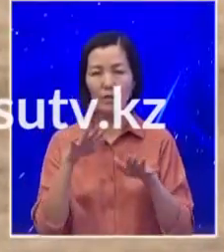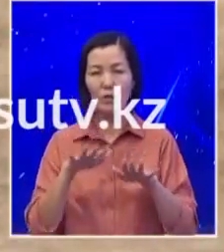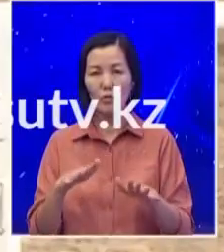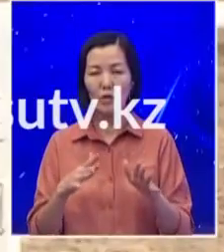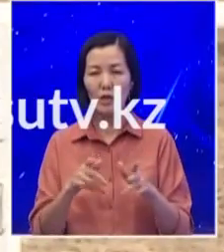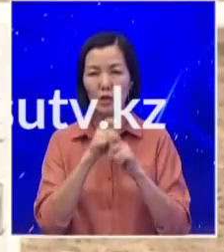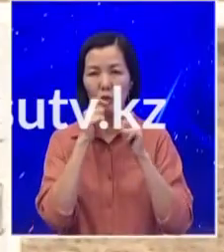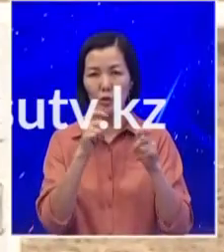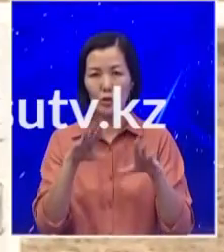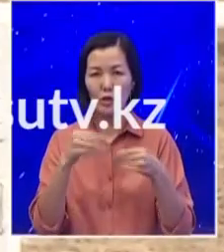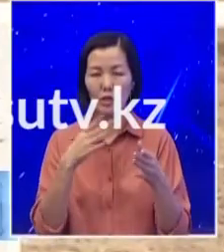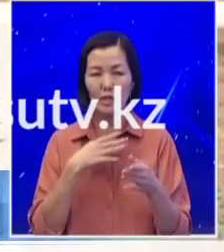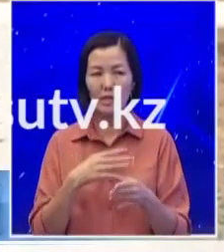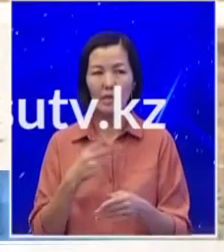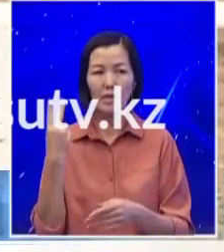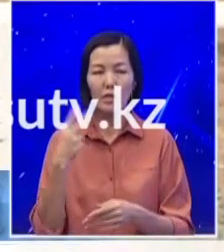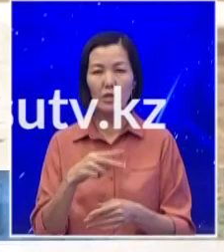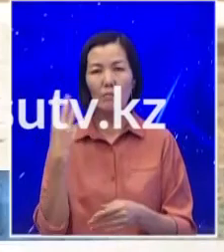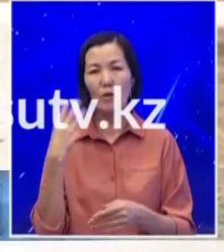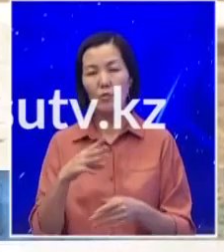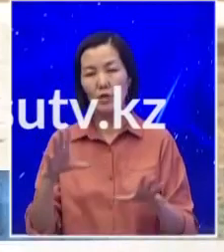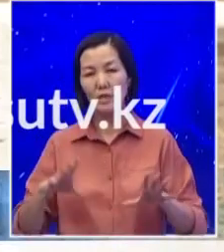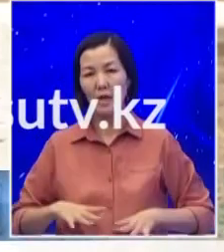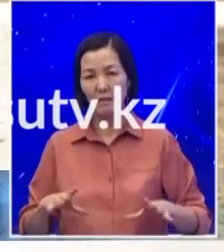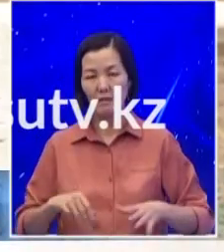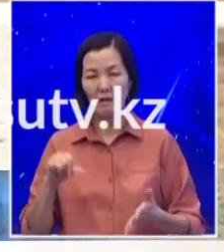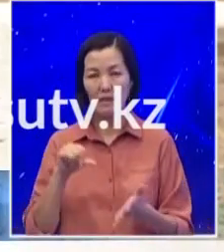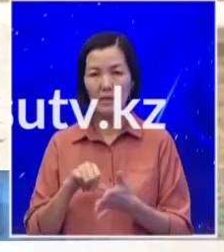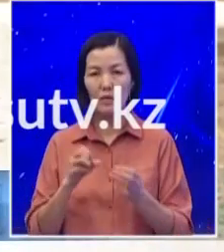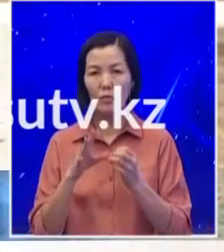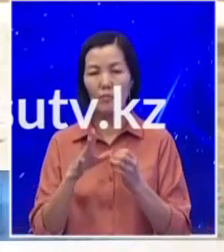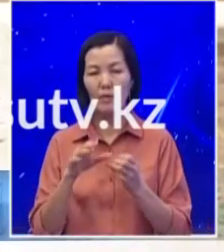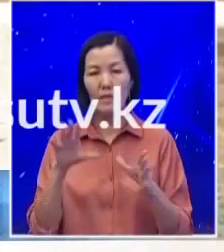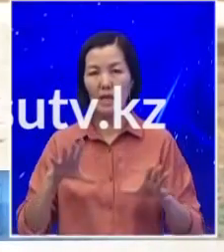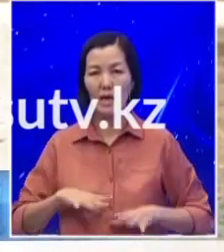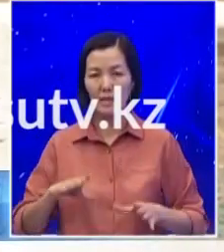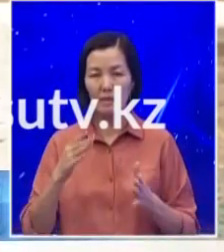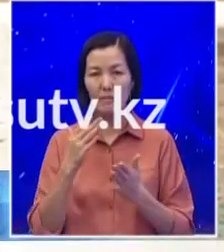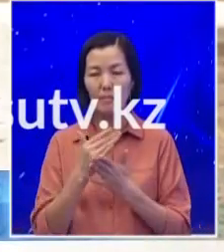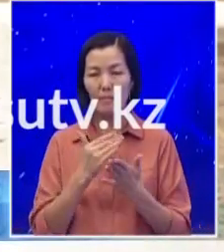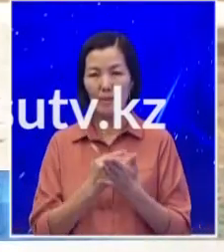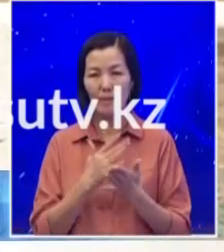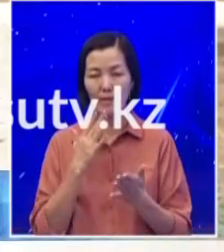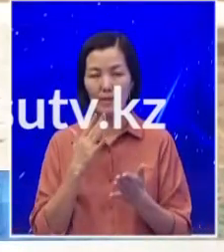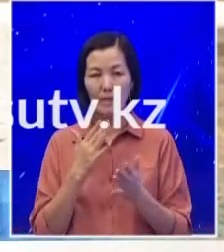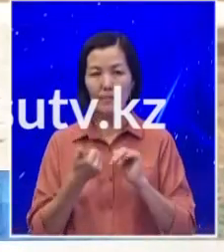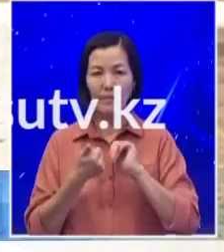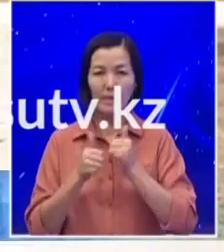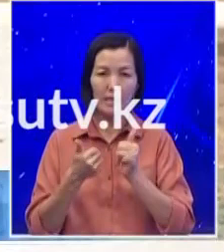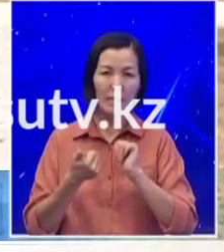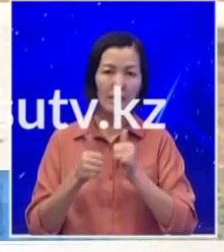таратылды. Жылына бір 20-30 бәйге қатысамыз ғой. 15 аттай бар, соның бәрі кезегімен жүгіреді. Мына